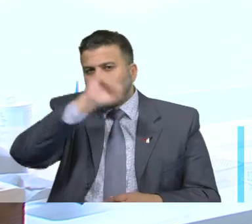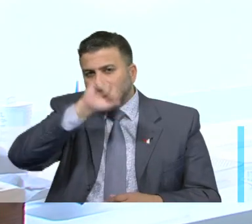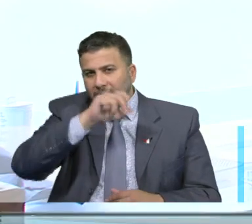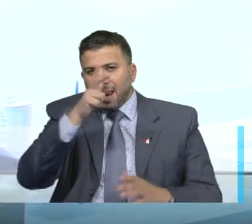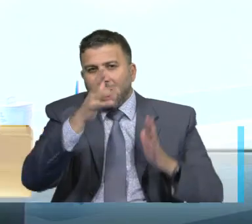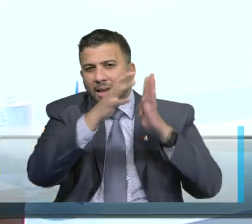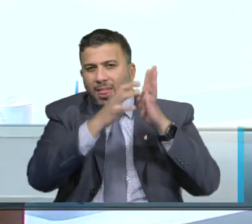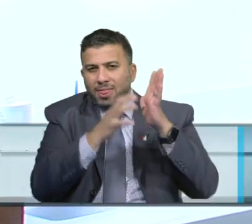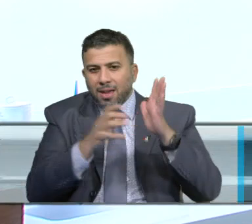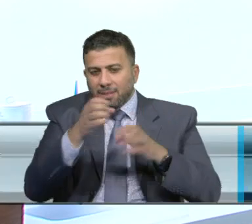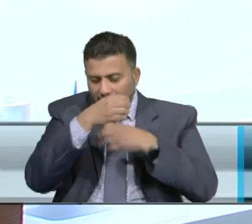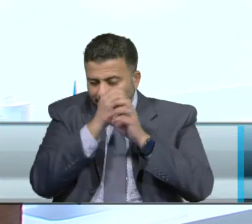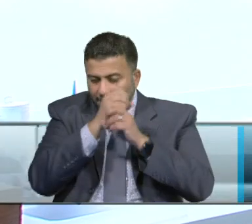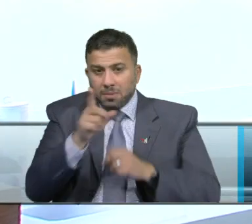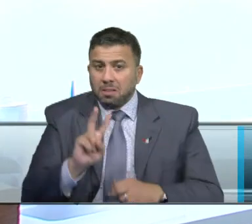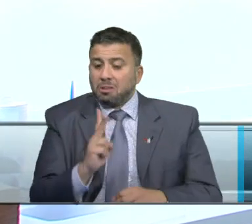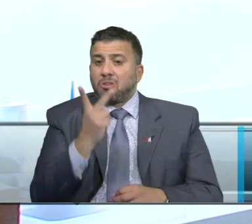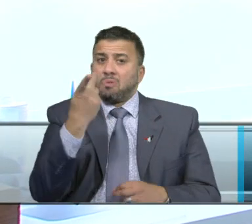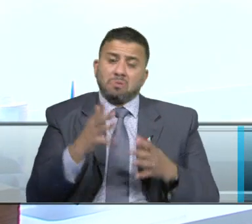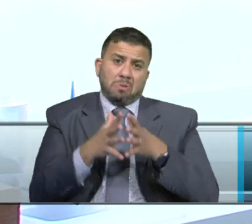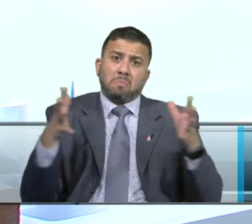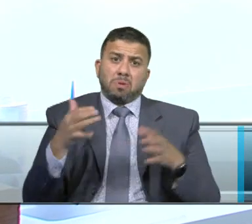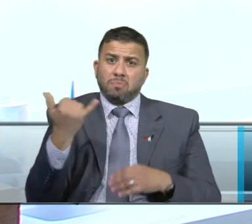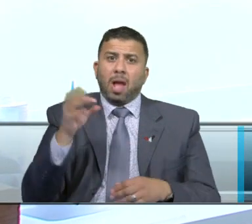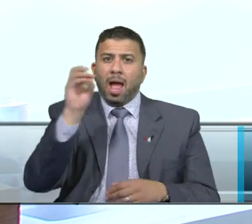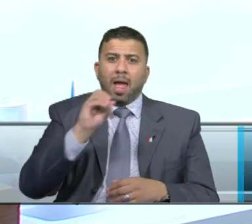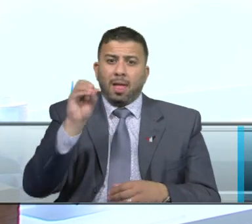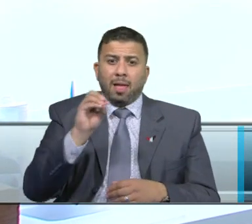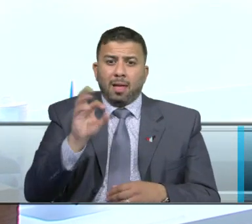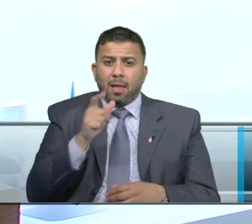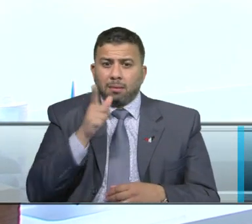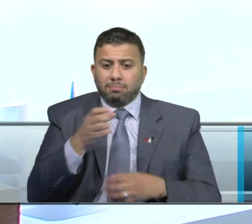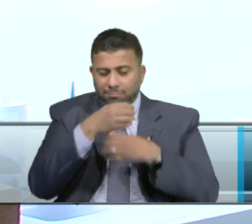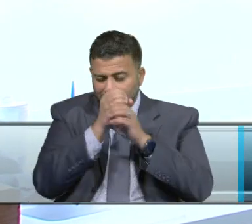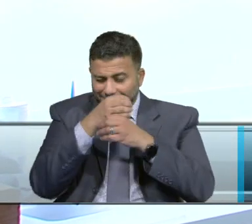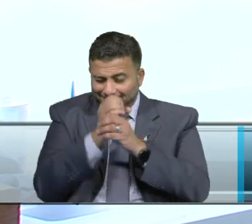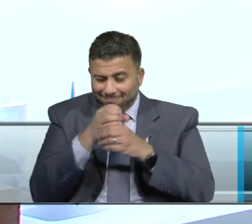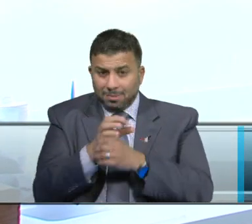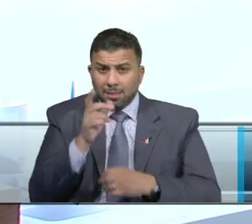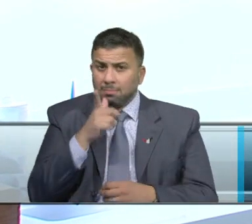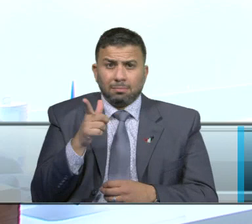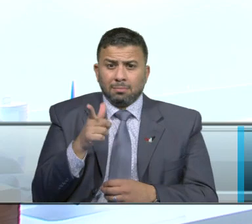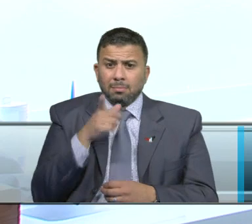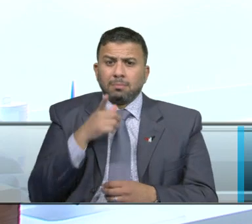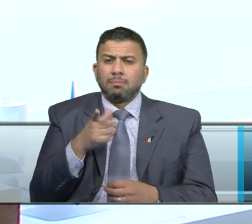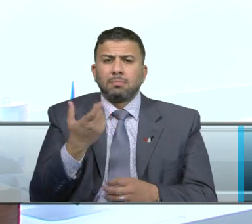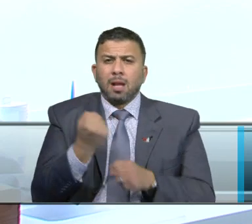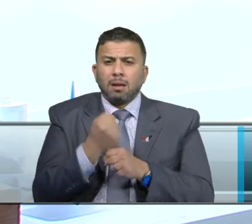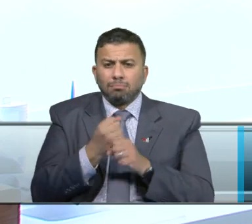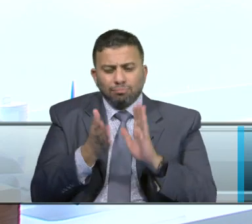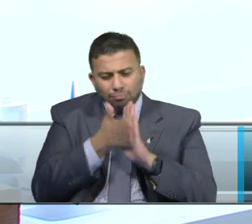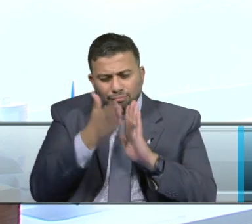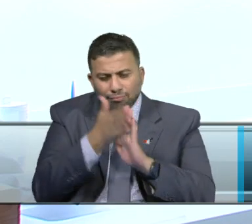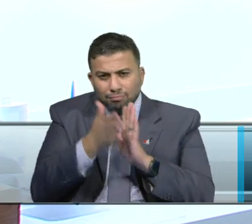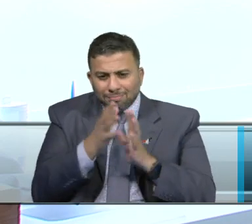من المختبرات المتطورة، وفيها في هذا المختبر تقوم فيه جميع أعمال ترميم